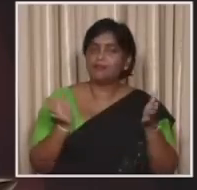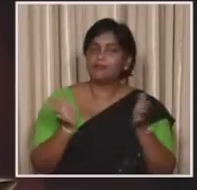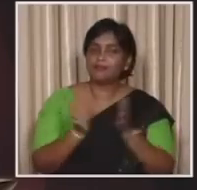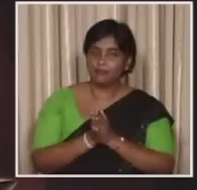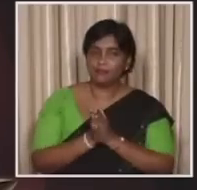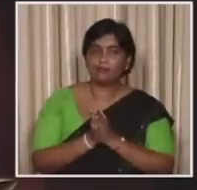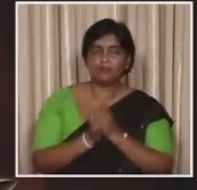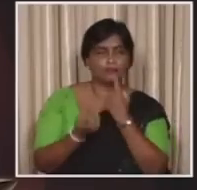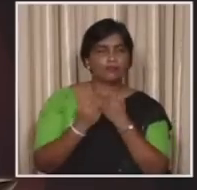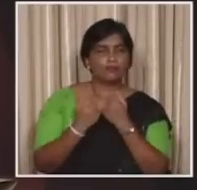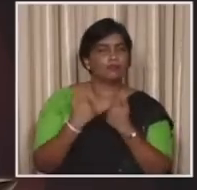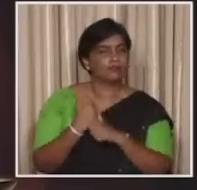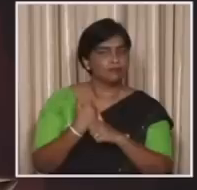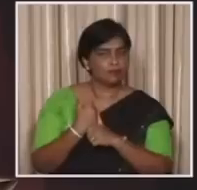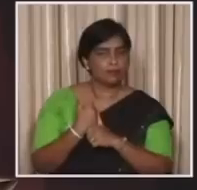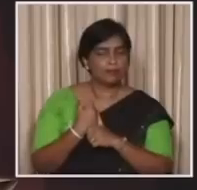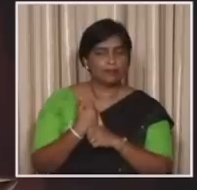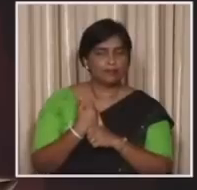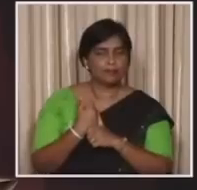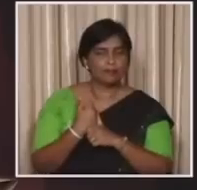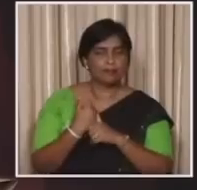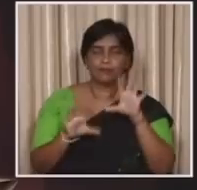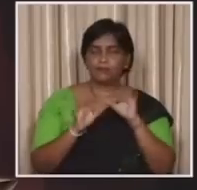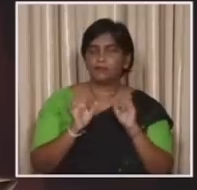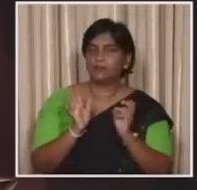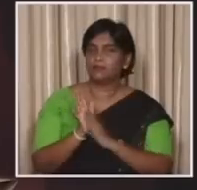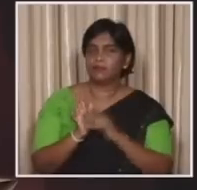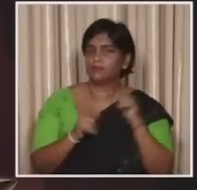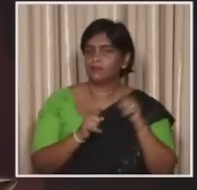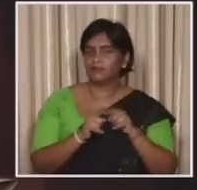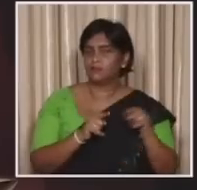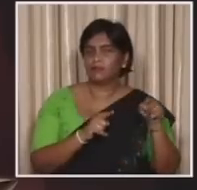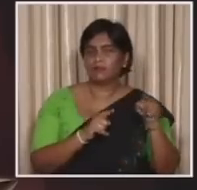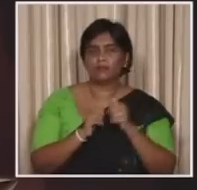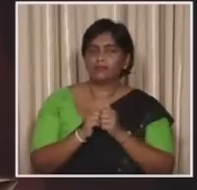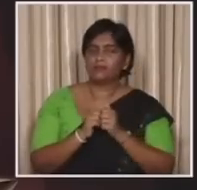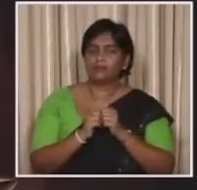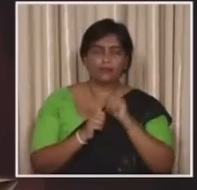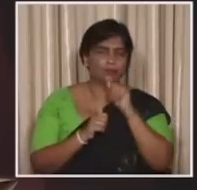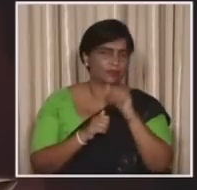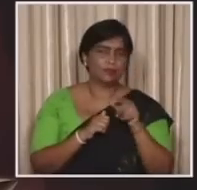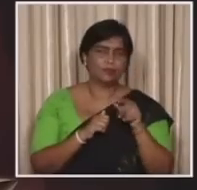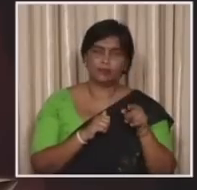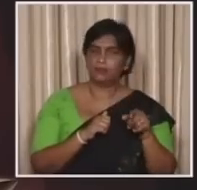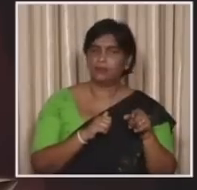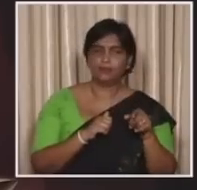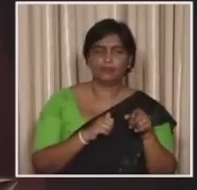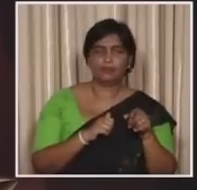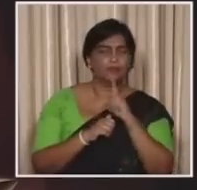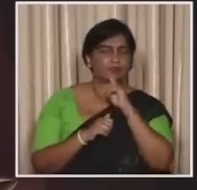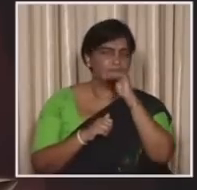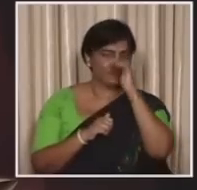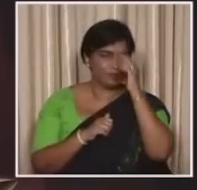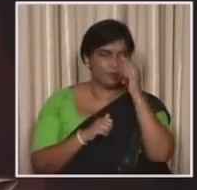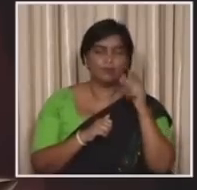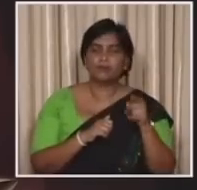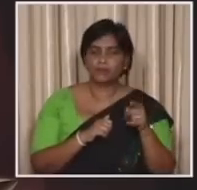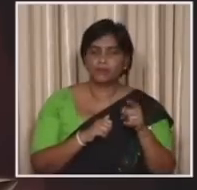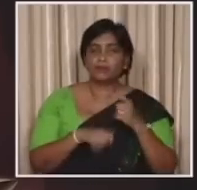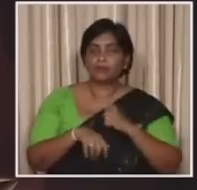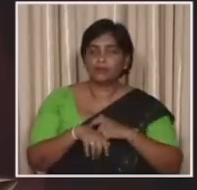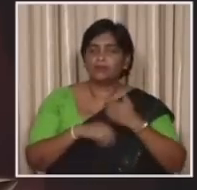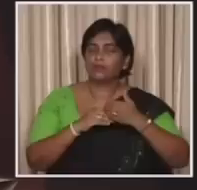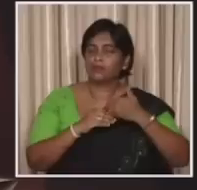වෙලා රෙසලූෂන් එකක් පාස් කරා ඔය තේරීම්කාරක සභාව හරහා සිද්ධ වෙන්නේ ඇත්තටම ගරු කතානායකතුමනි